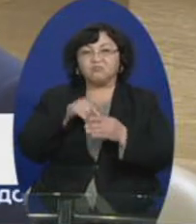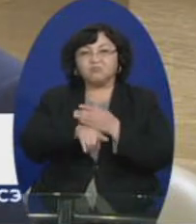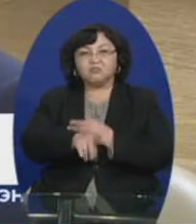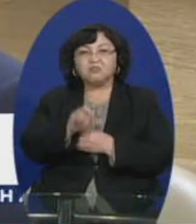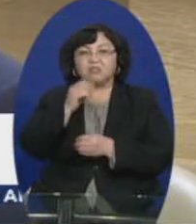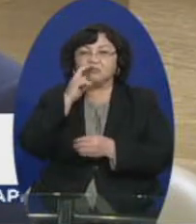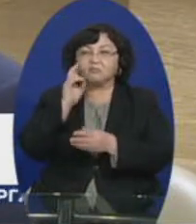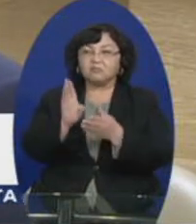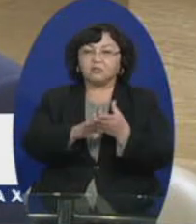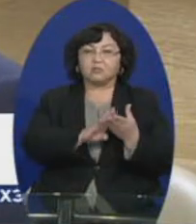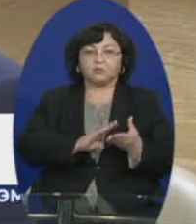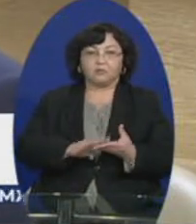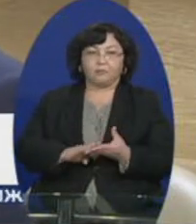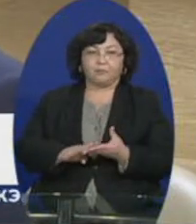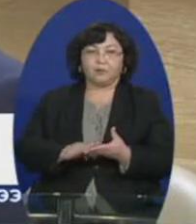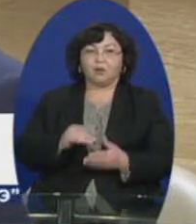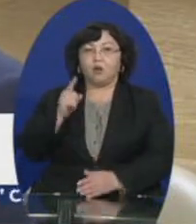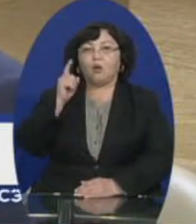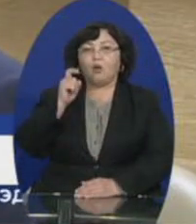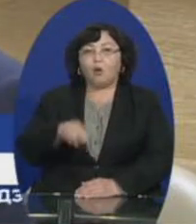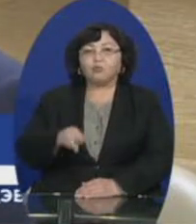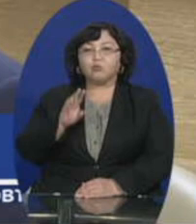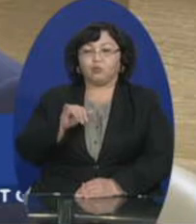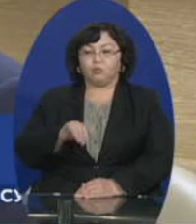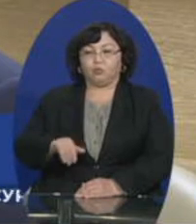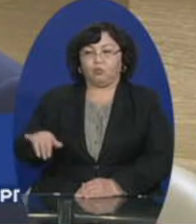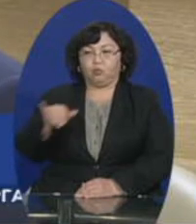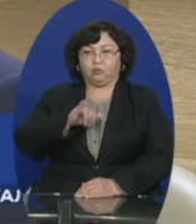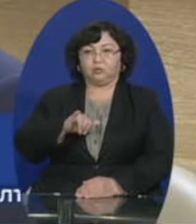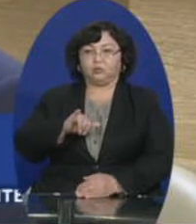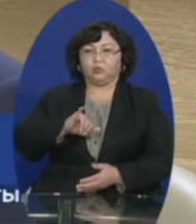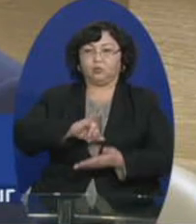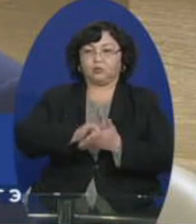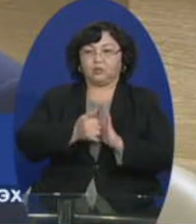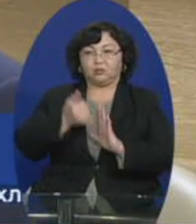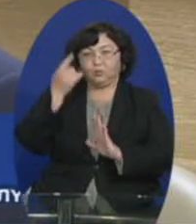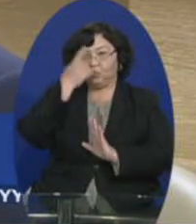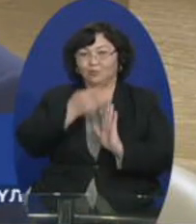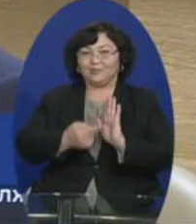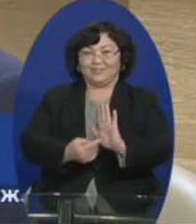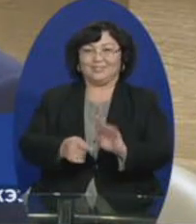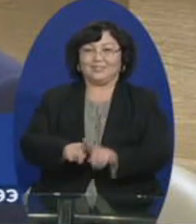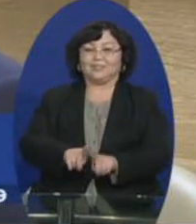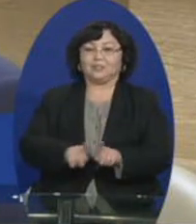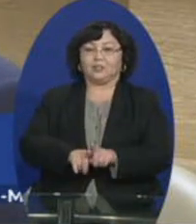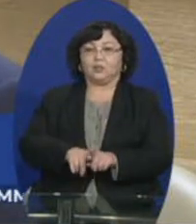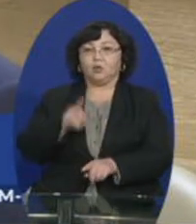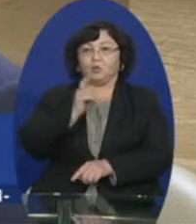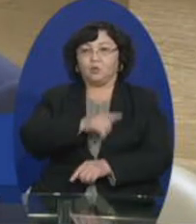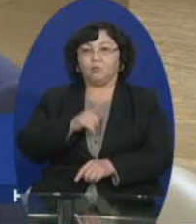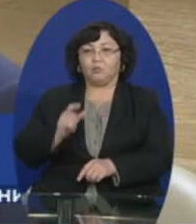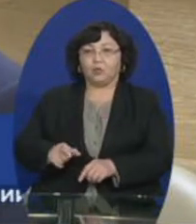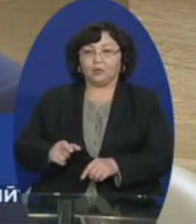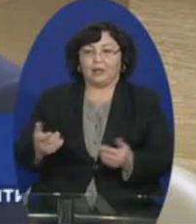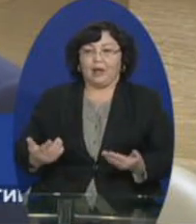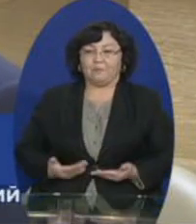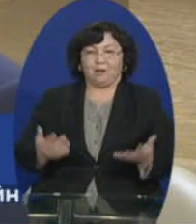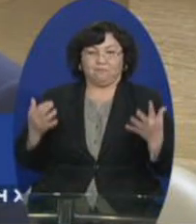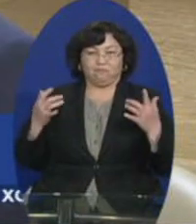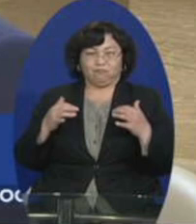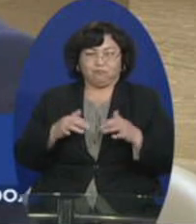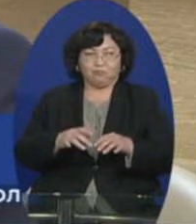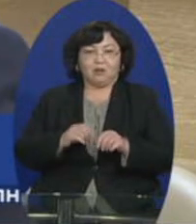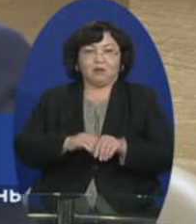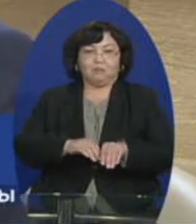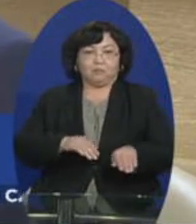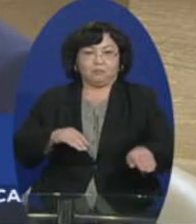Нийслэл хот гэдэг хөгжил цэцгэлд дүүрэн тухайн улсын нүүр царай болсон хот байхын хажуугаар хүн амын төвлөрөл болон замын хөдөлгөөн, орон сууц, орчны